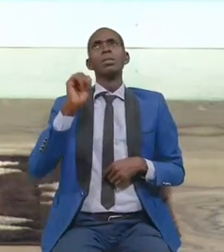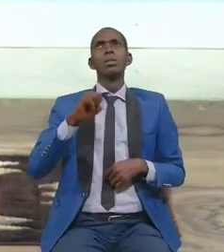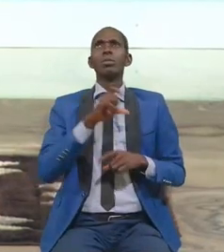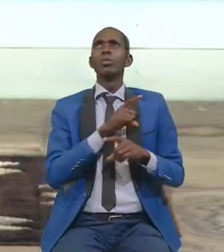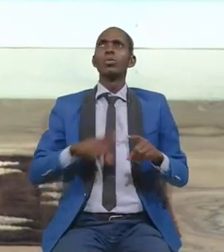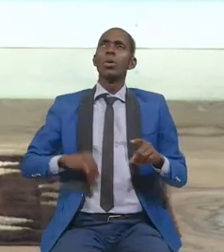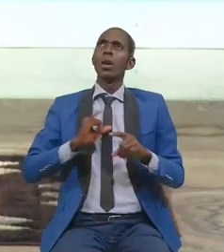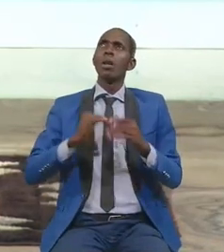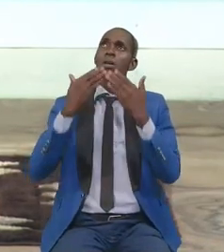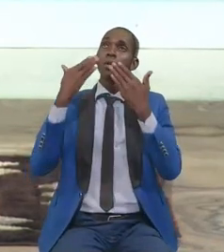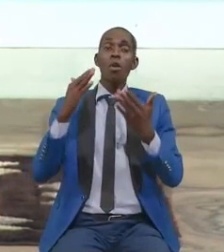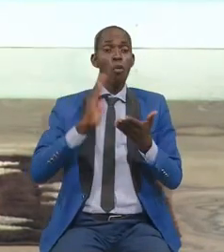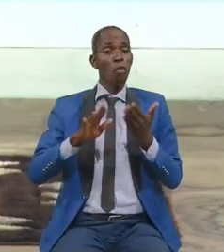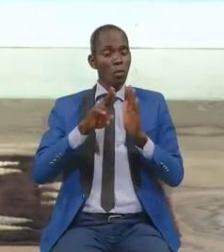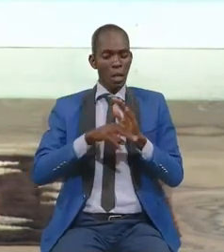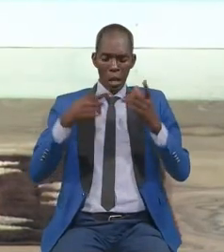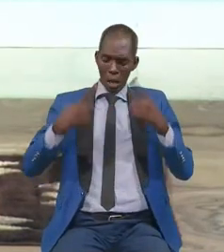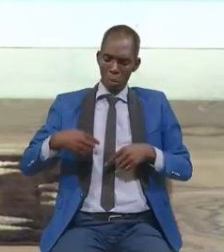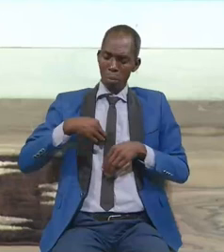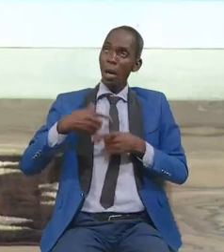Le pardon est venu. Seigneur, je te dis merci.